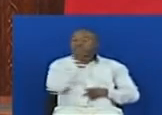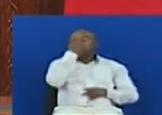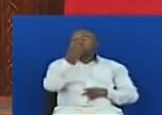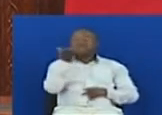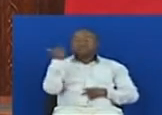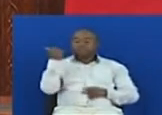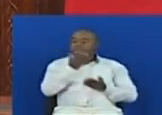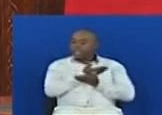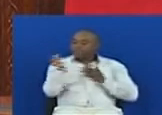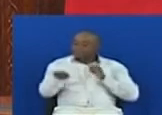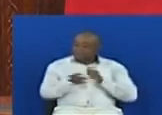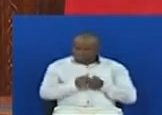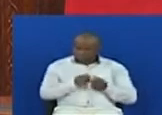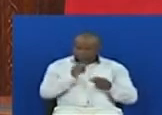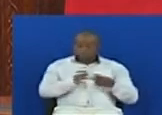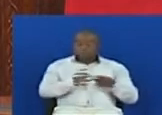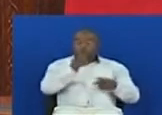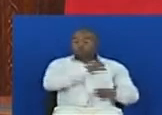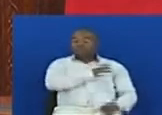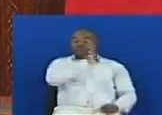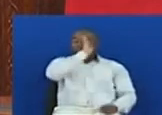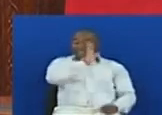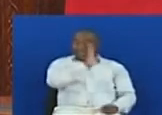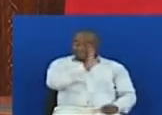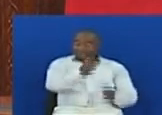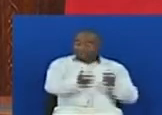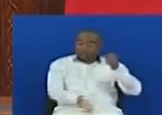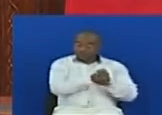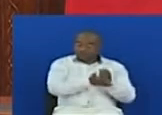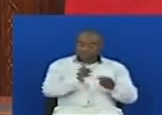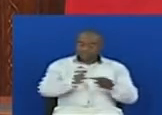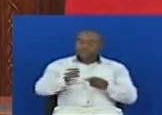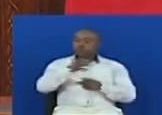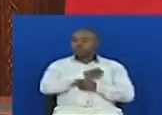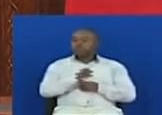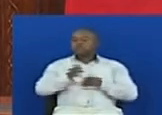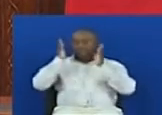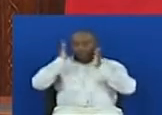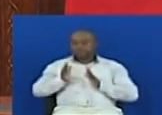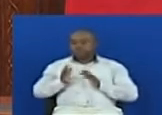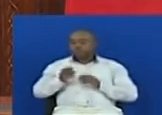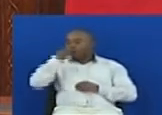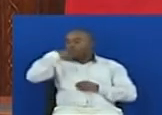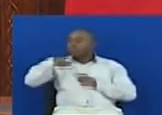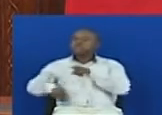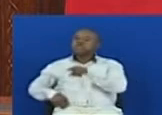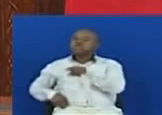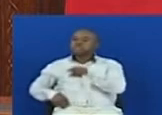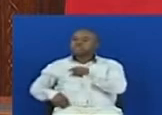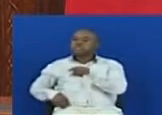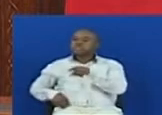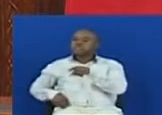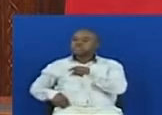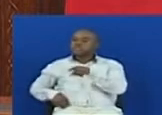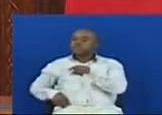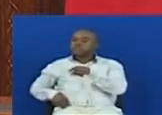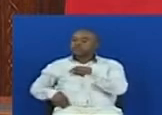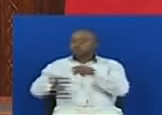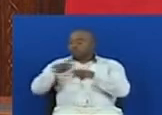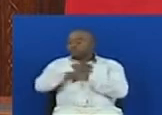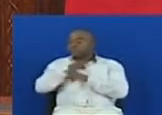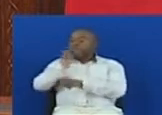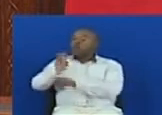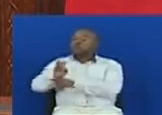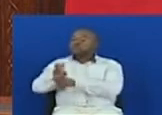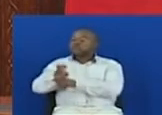tabu, wizara yake na akija hapa Mheshimiwa Mwinyi, Huseni Mwinyi wizara yake, kokota anakokwenda alikuwa apate tabu. Hii yote kulikuwa